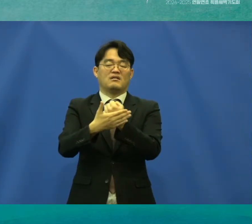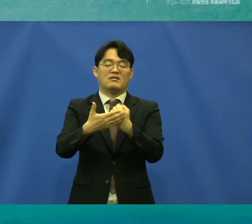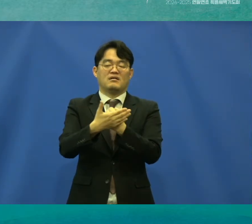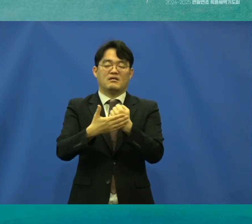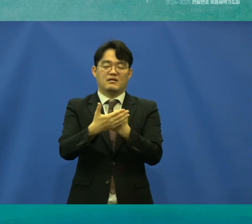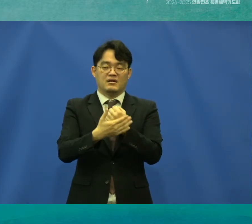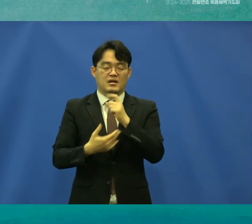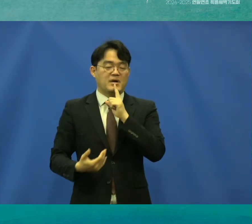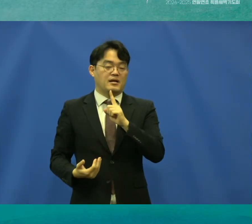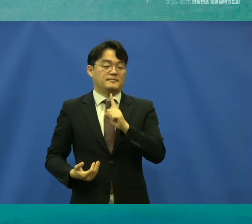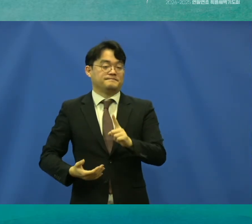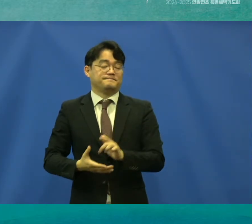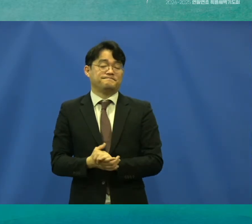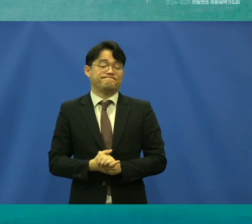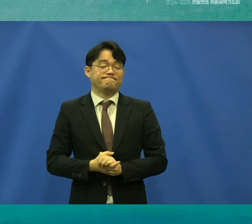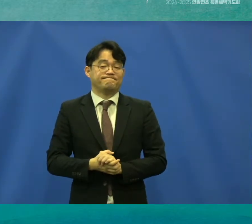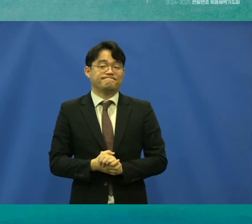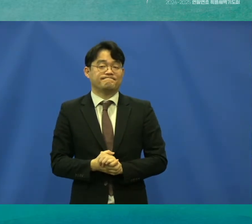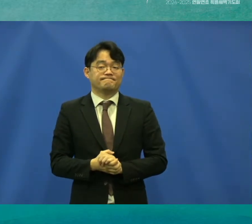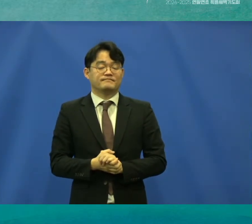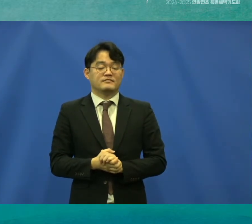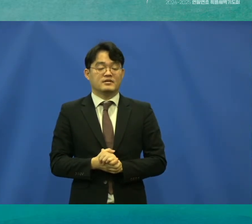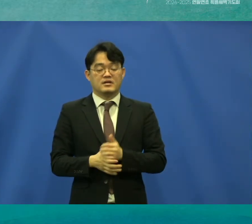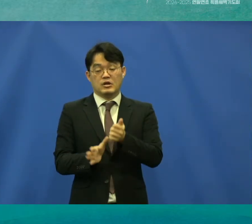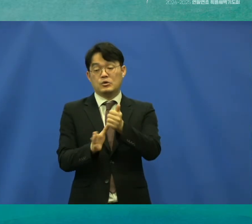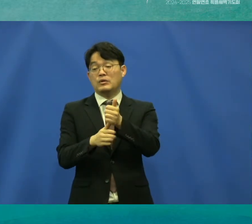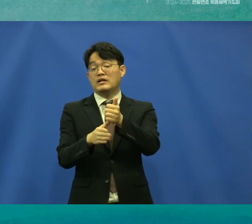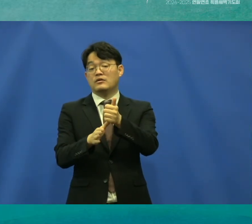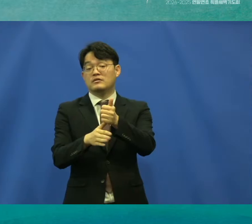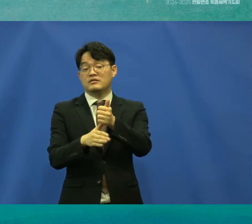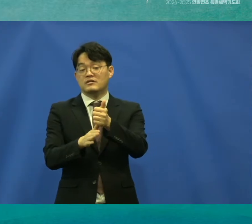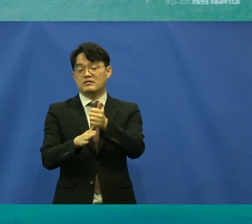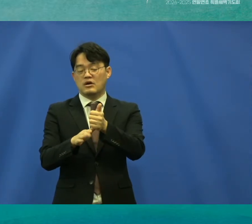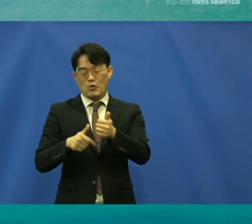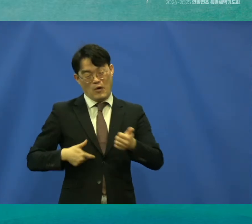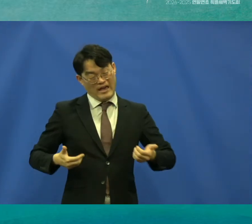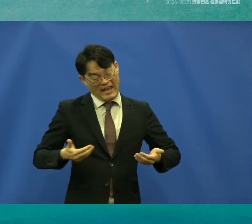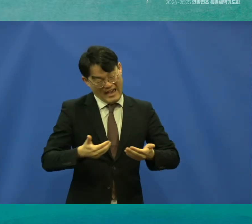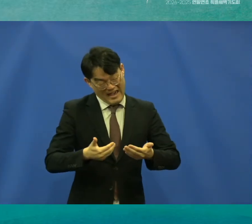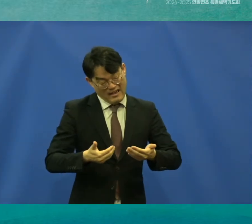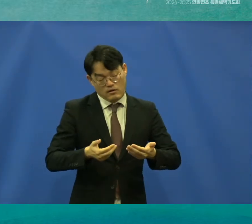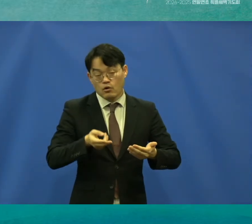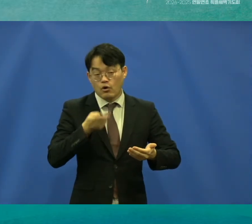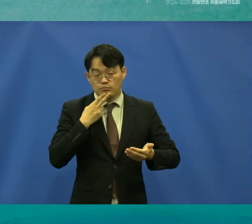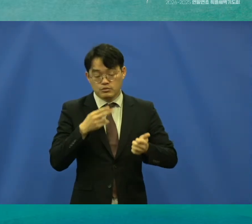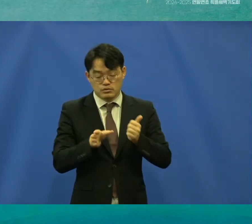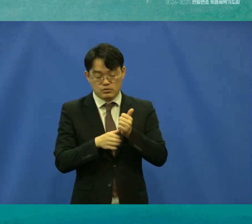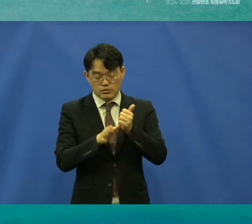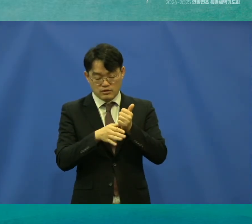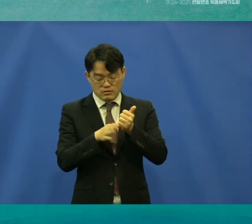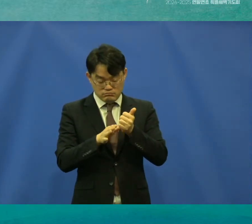거죠. 그래서 우리는 이 요나스를 마무리하면서 이 추격하시는 하나님,